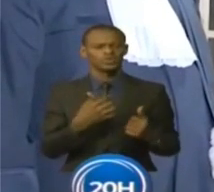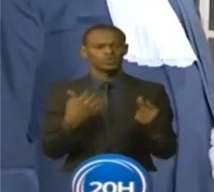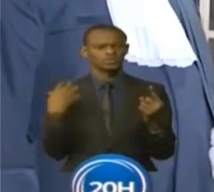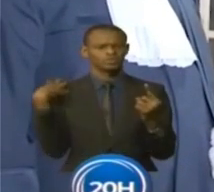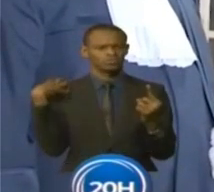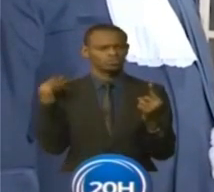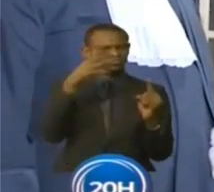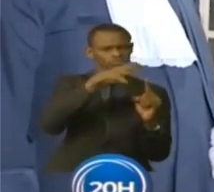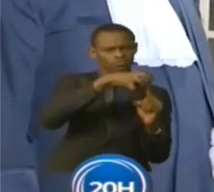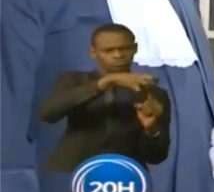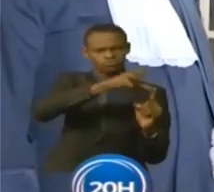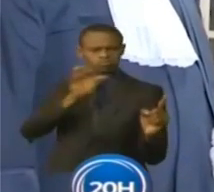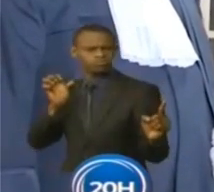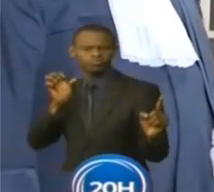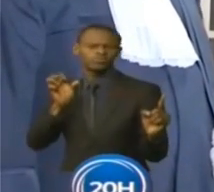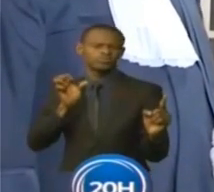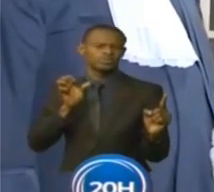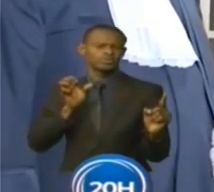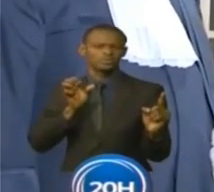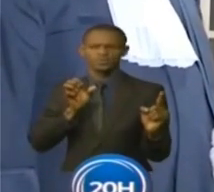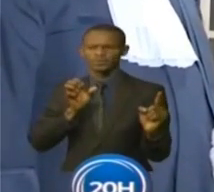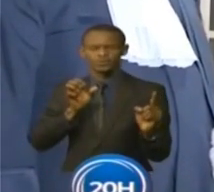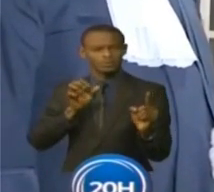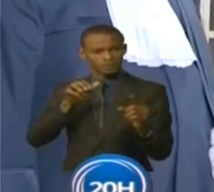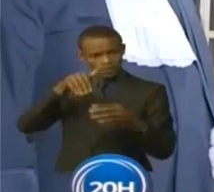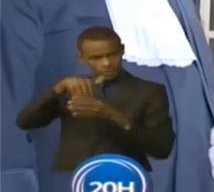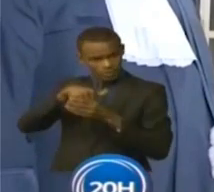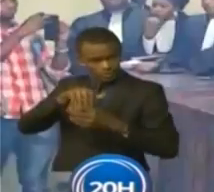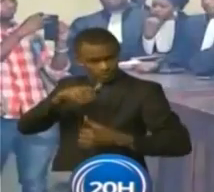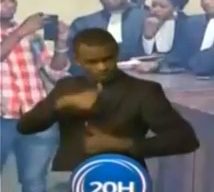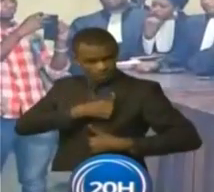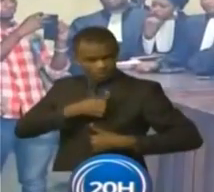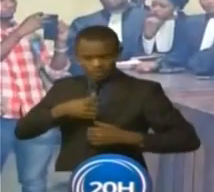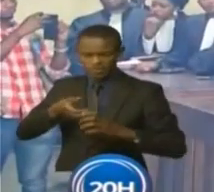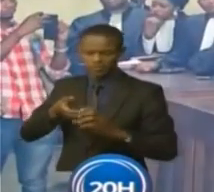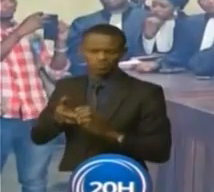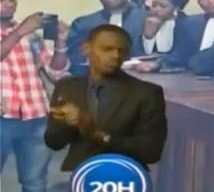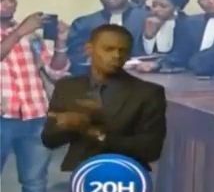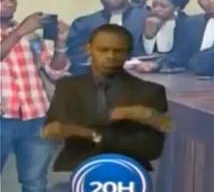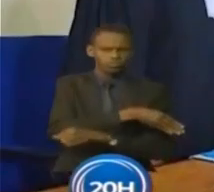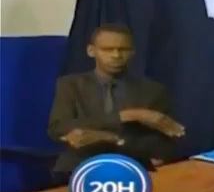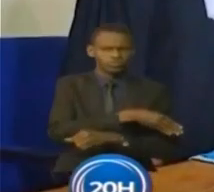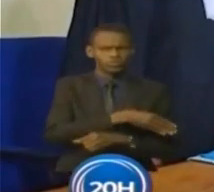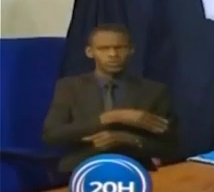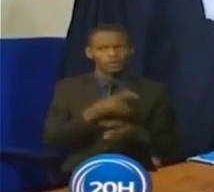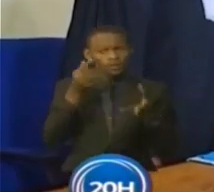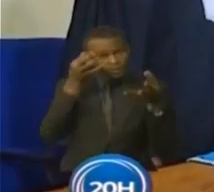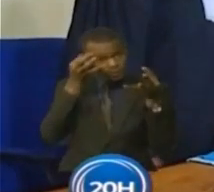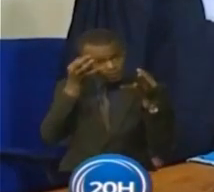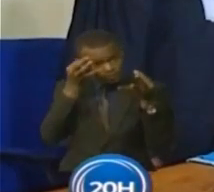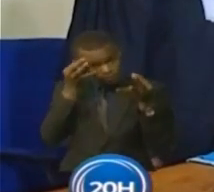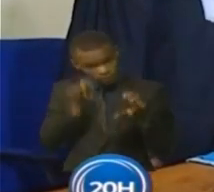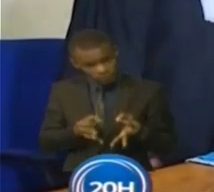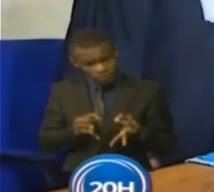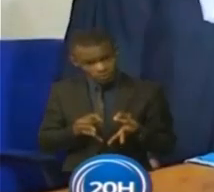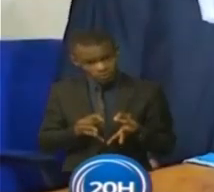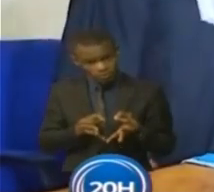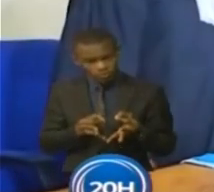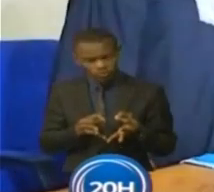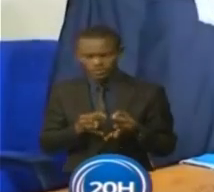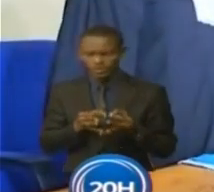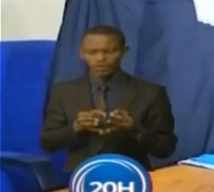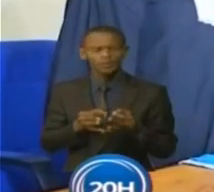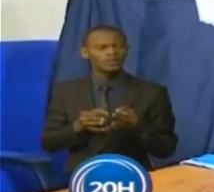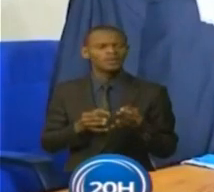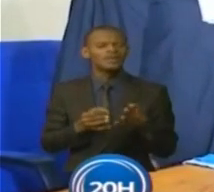des forces armées de la République démocratique du Congo. Tombé tard et dans la soirée de ce lundi 2 octobre 2023, à